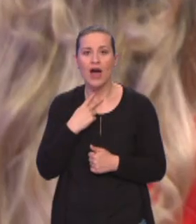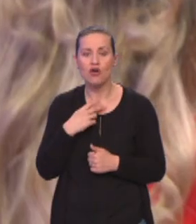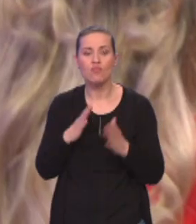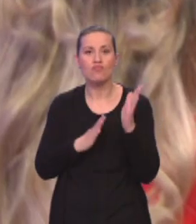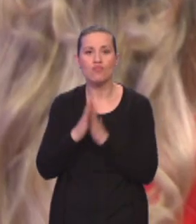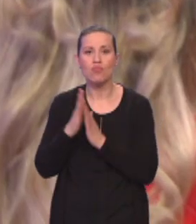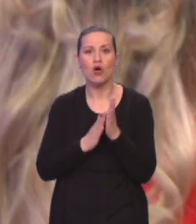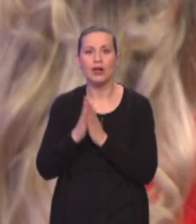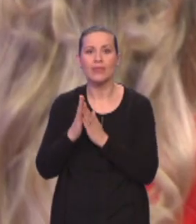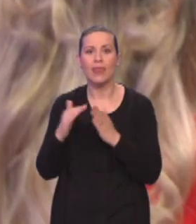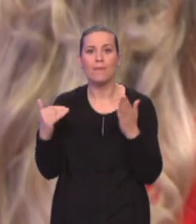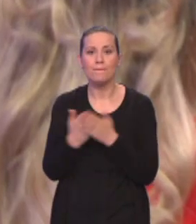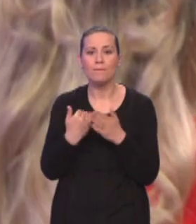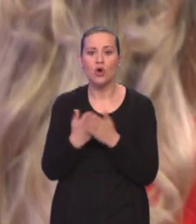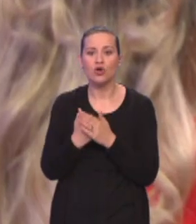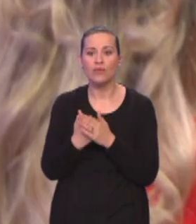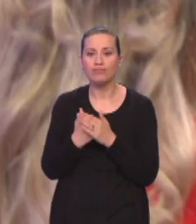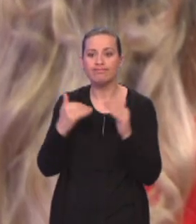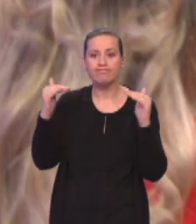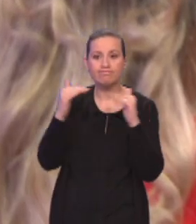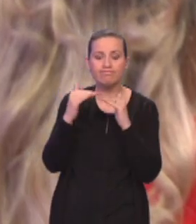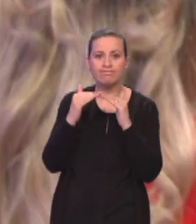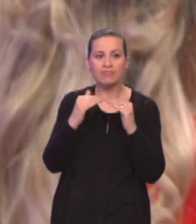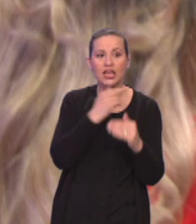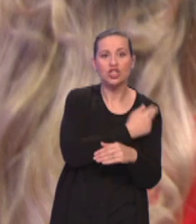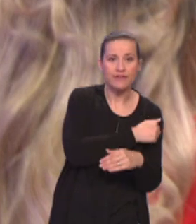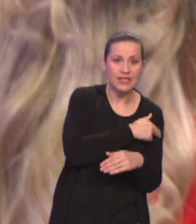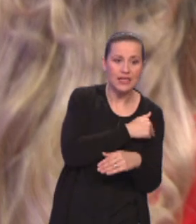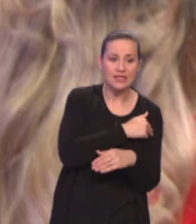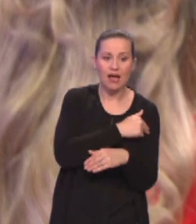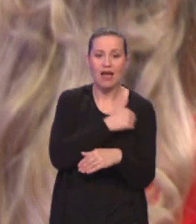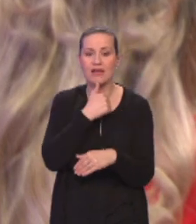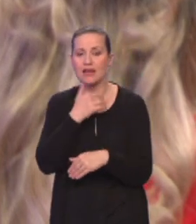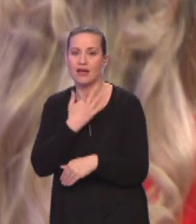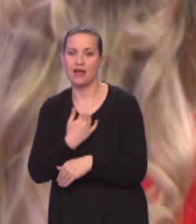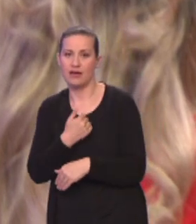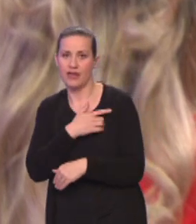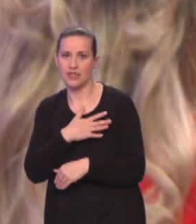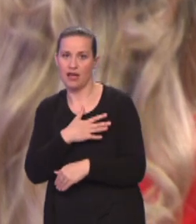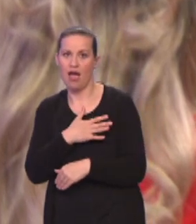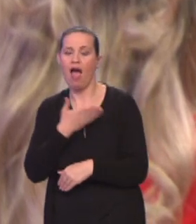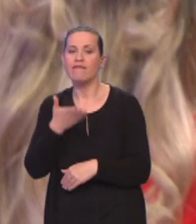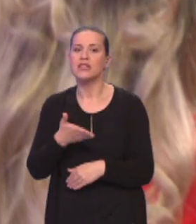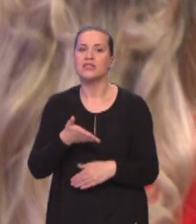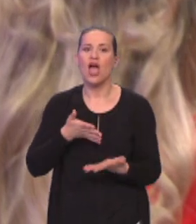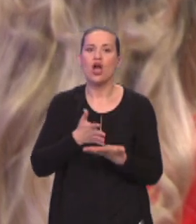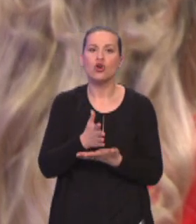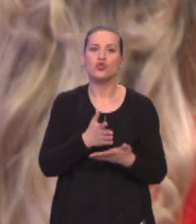vas da mi opet napravite usporedbu sa Švicarskom, odnosno sa inozemstvom. Vi ste kroz svoj humanitarni